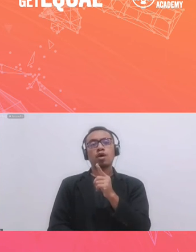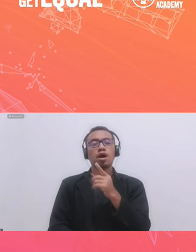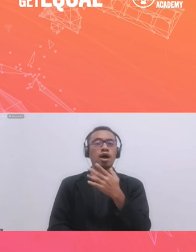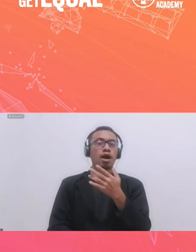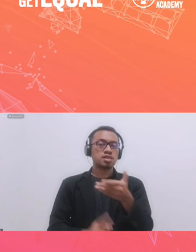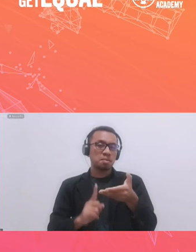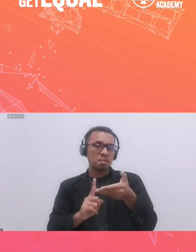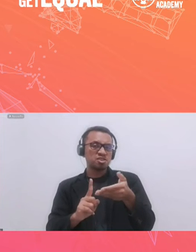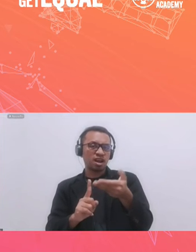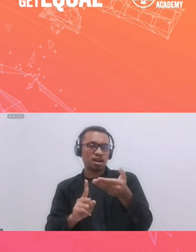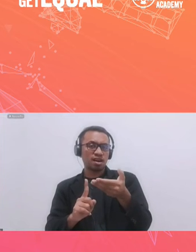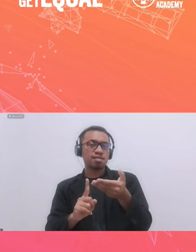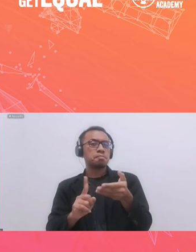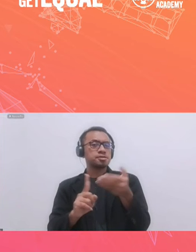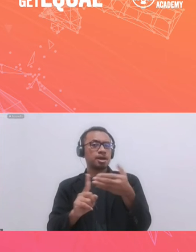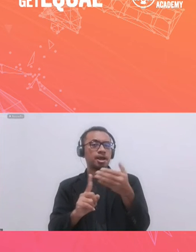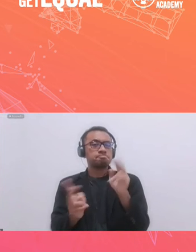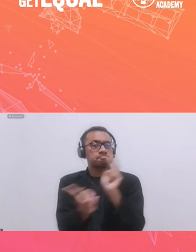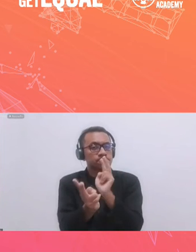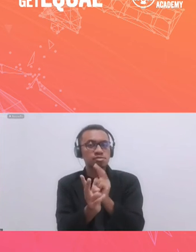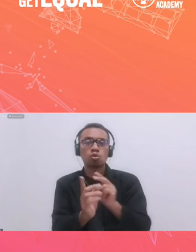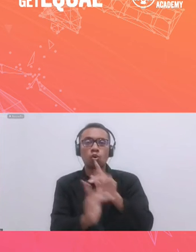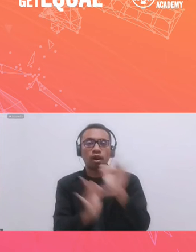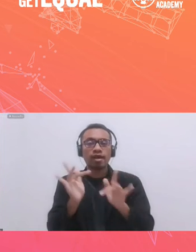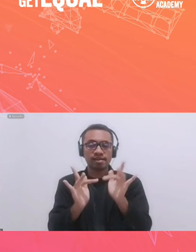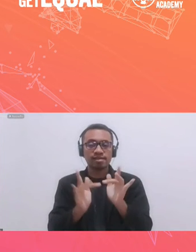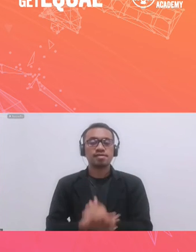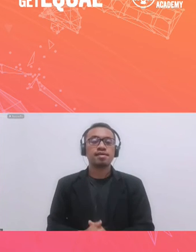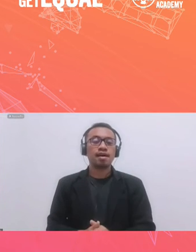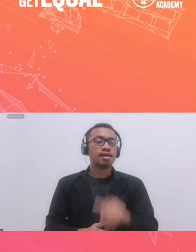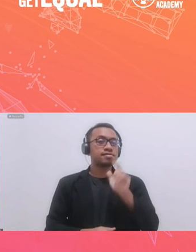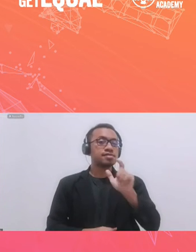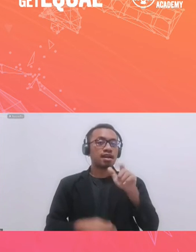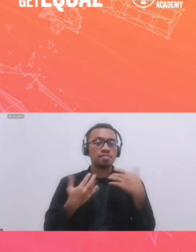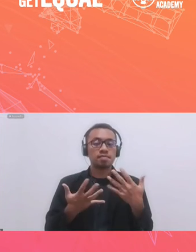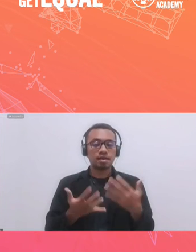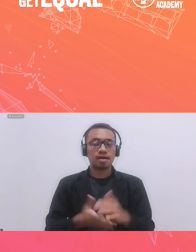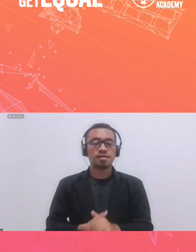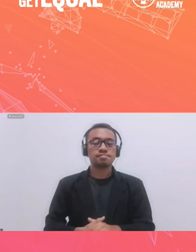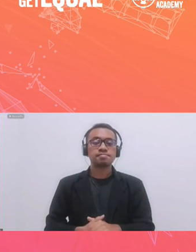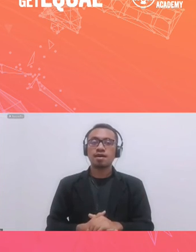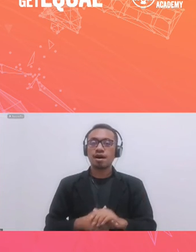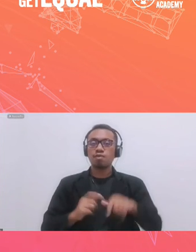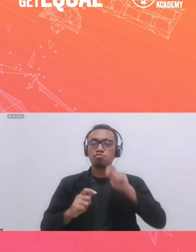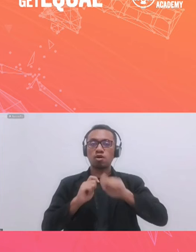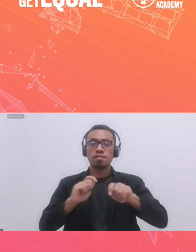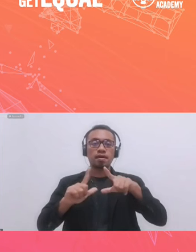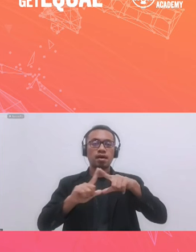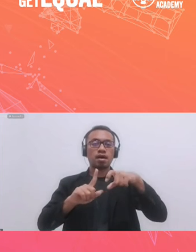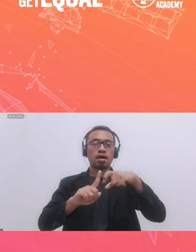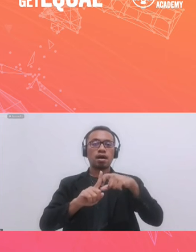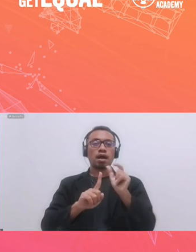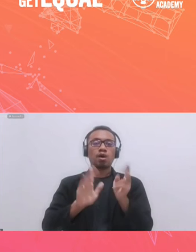pelecehan secara online gitu. Ya modusnya salah satunya dengan membuat akun fake yang seakan-akan